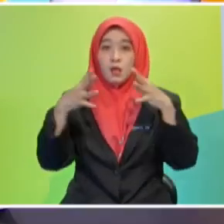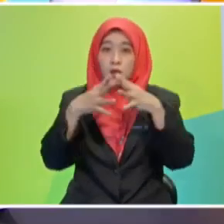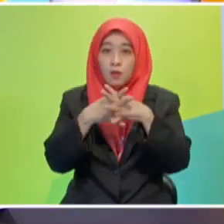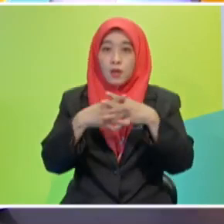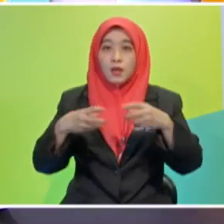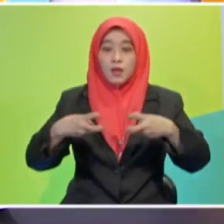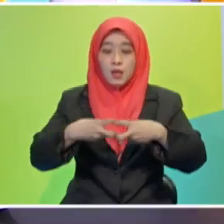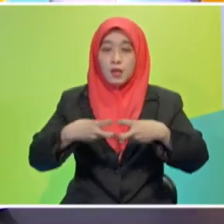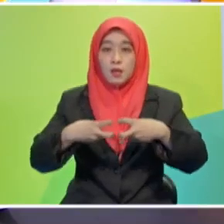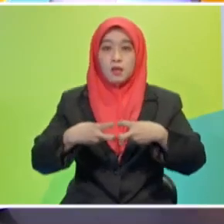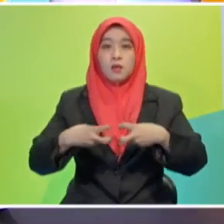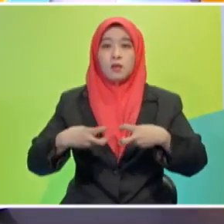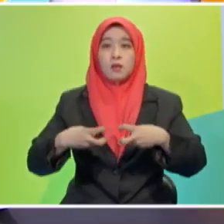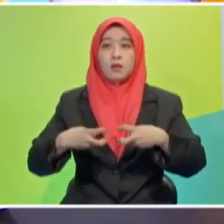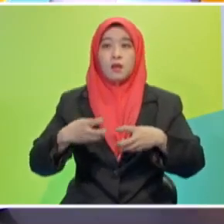apa?